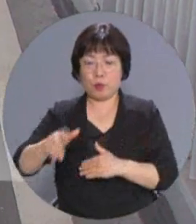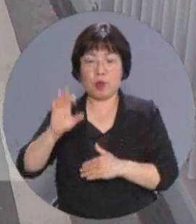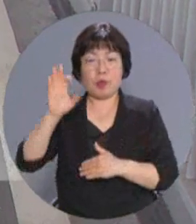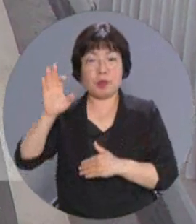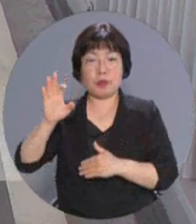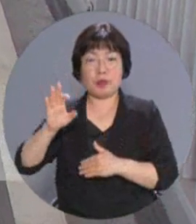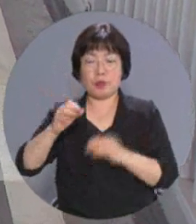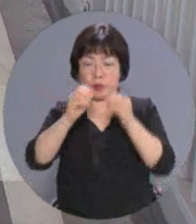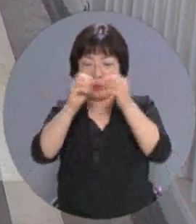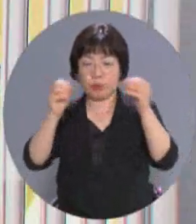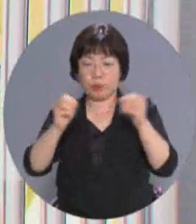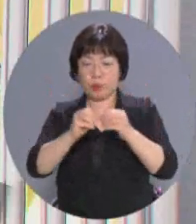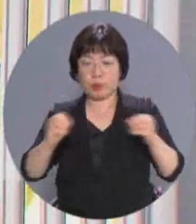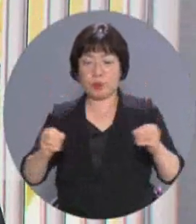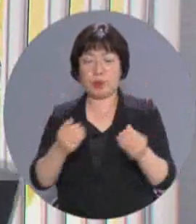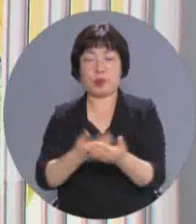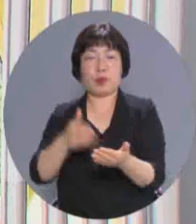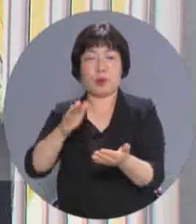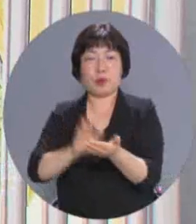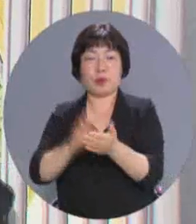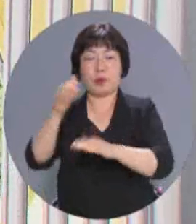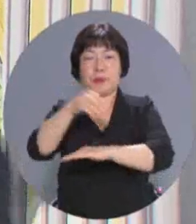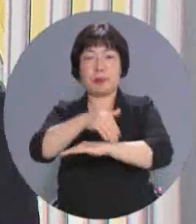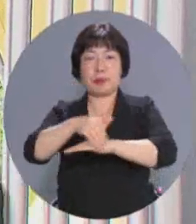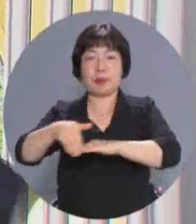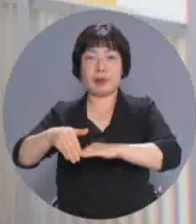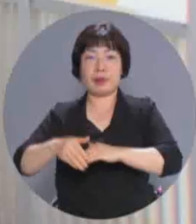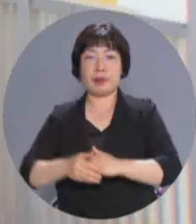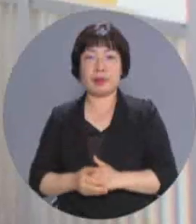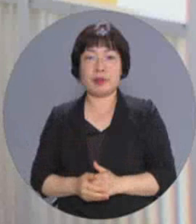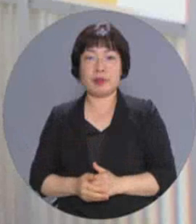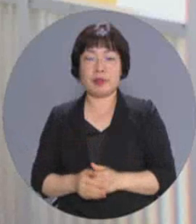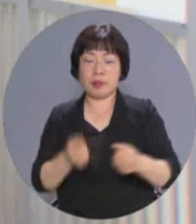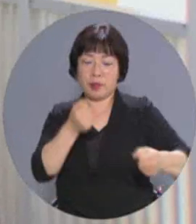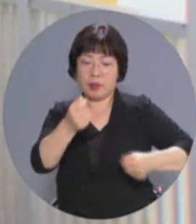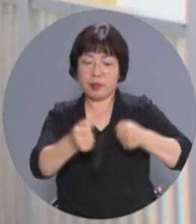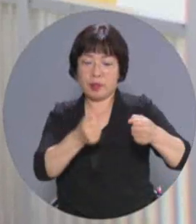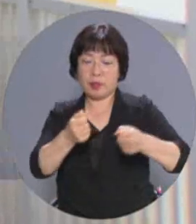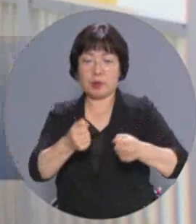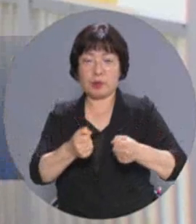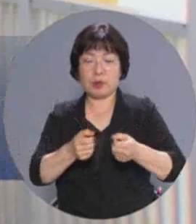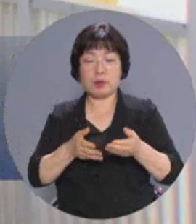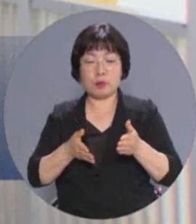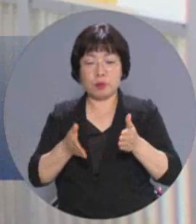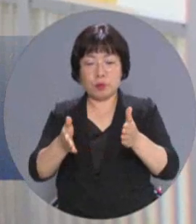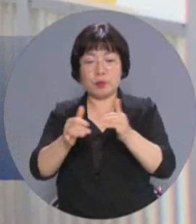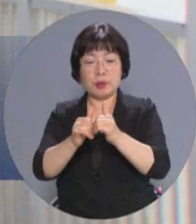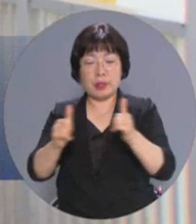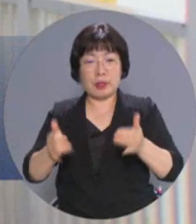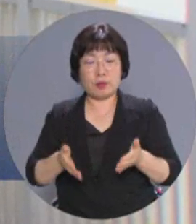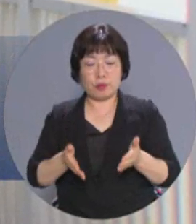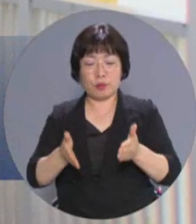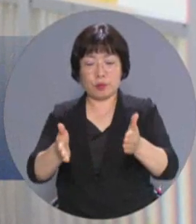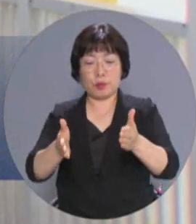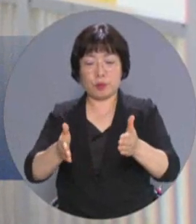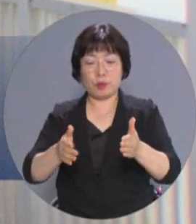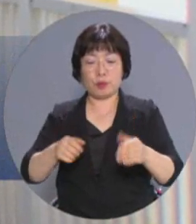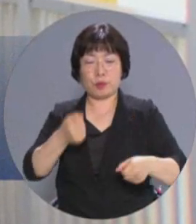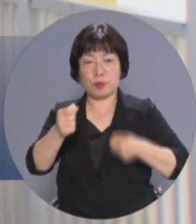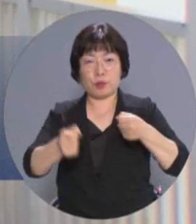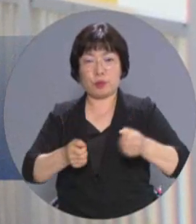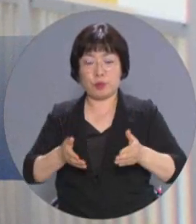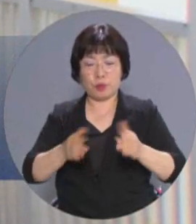화장실과 조형물 등을 대대적으로 정비할 계획입니다. 자전거를 이용하신 매니아들을 위해서 도로를 이용할 수